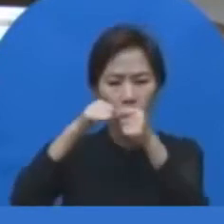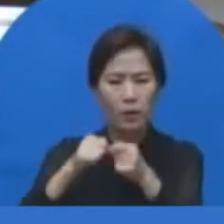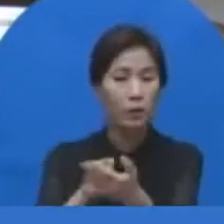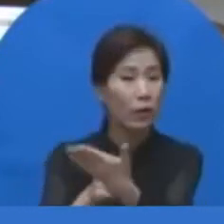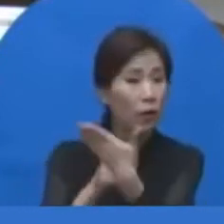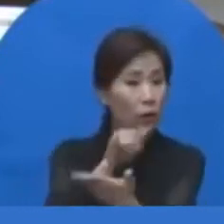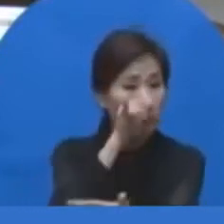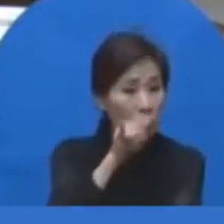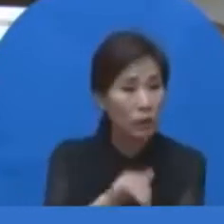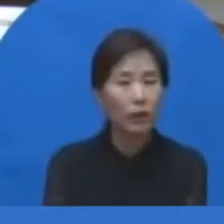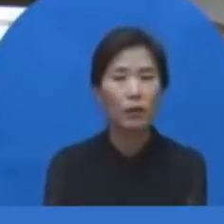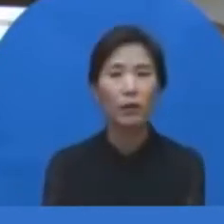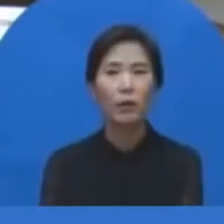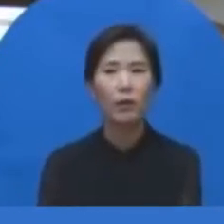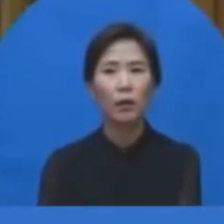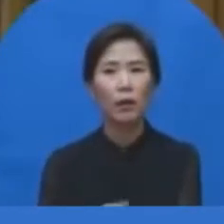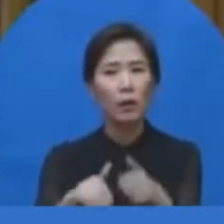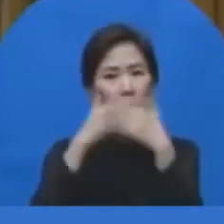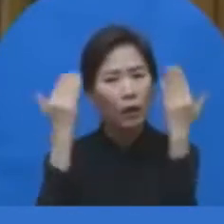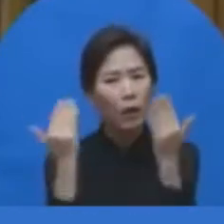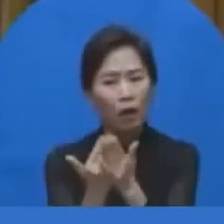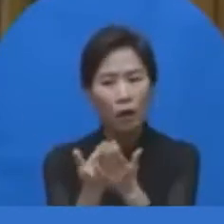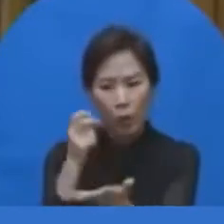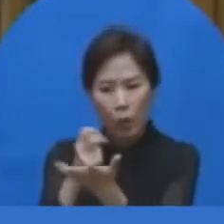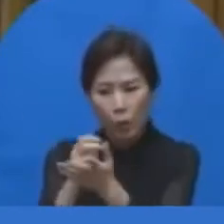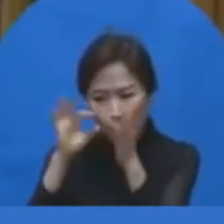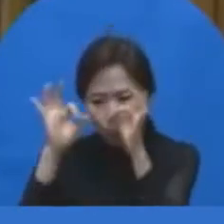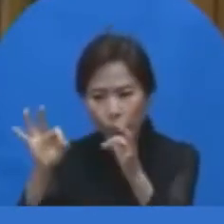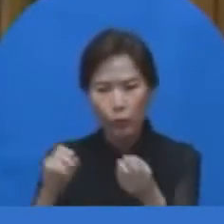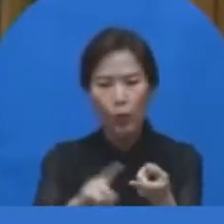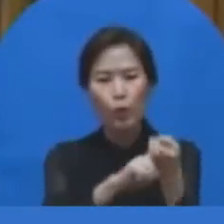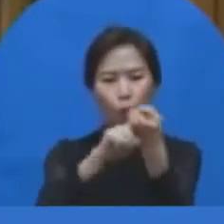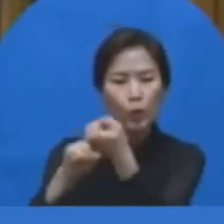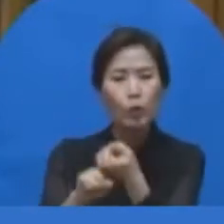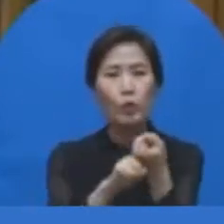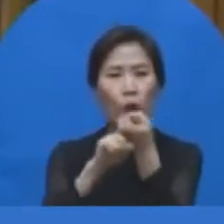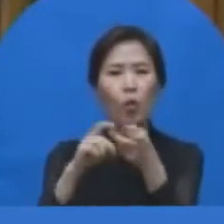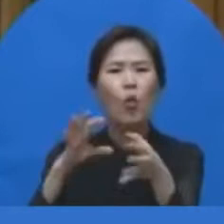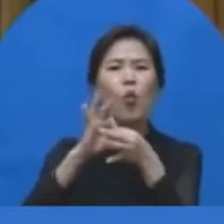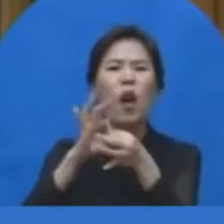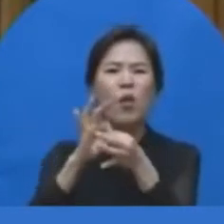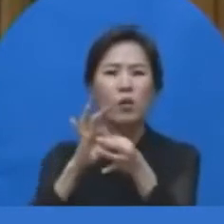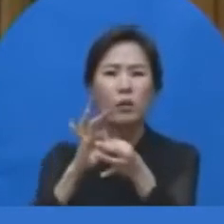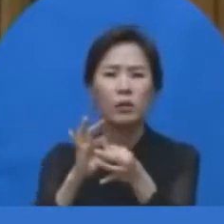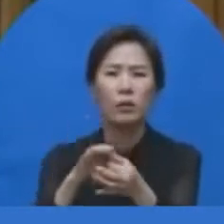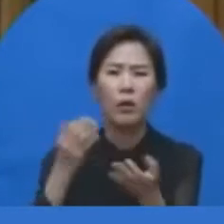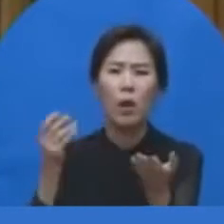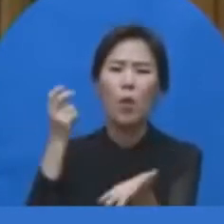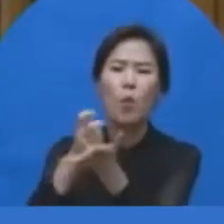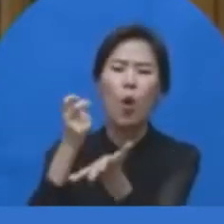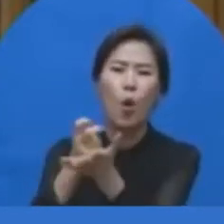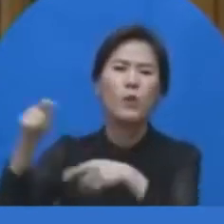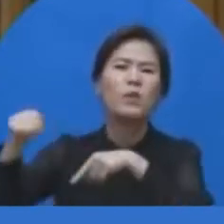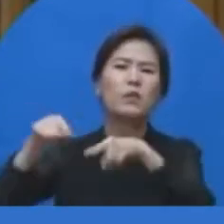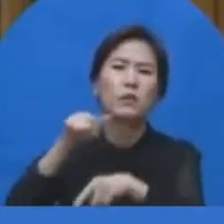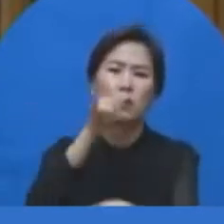행사가 모두 노동조합을 통해서 하도록 되어 있습니다. 다시 말해서 노동조합이라는 조직이